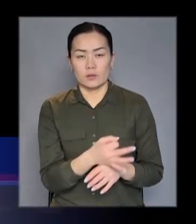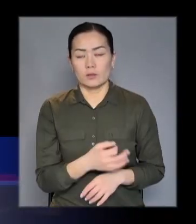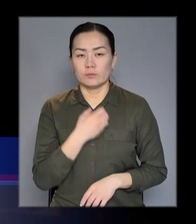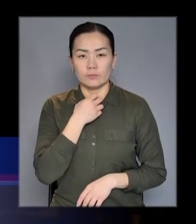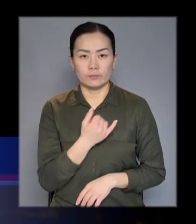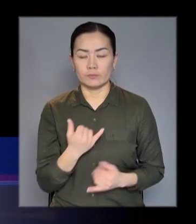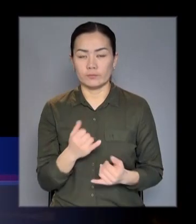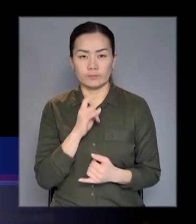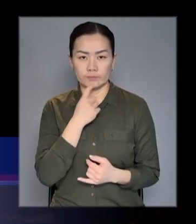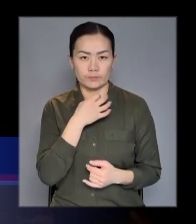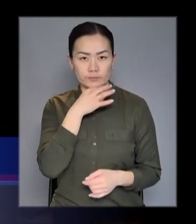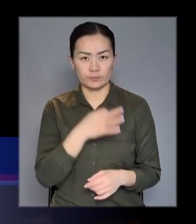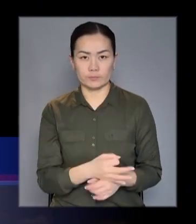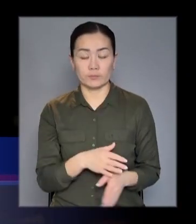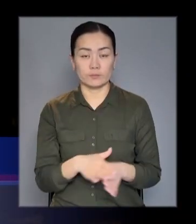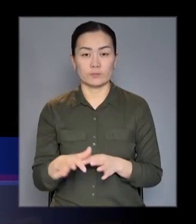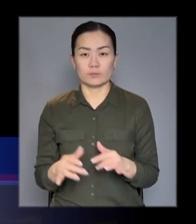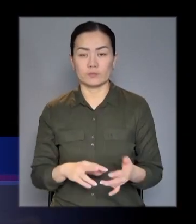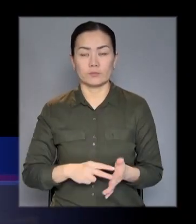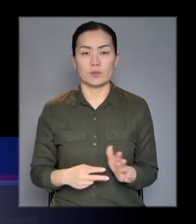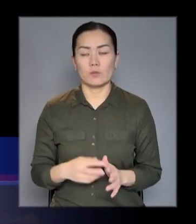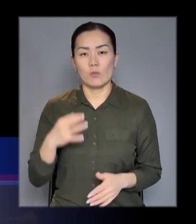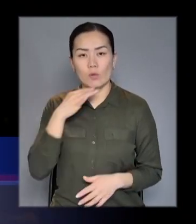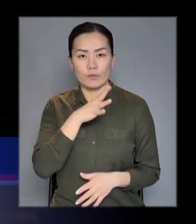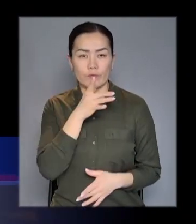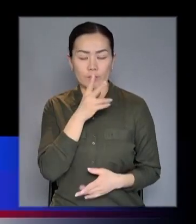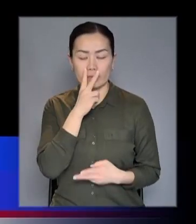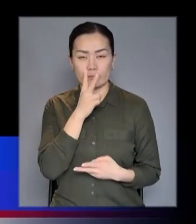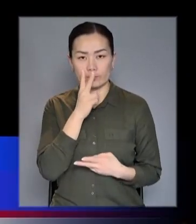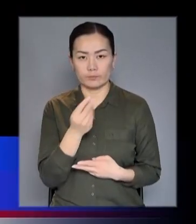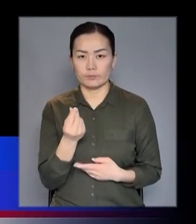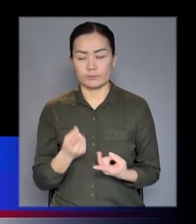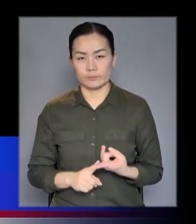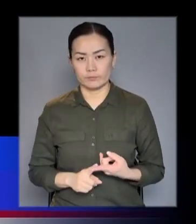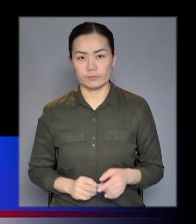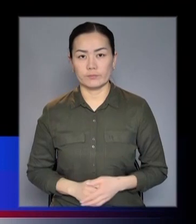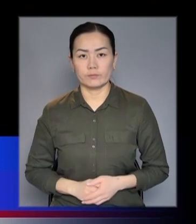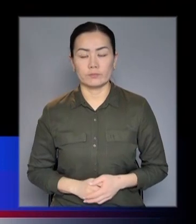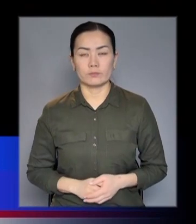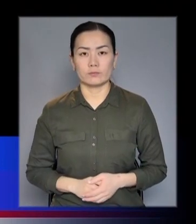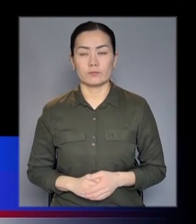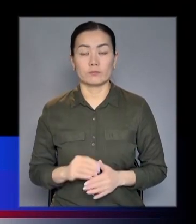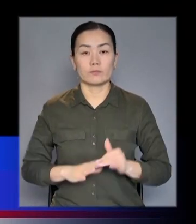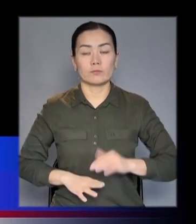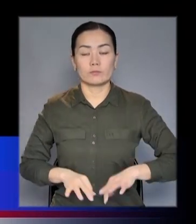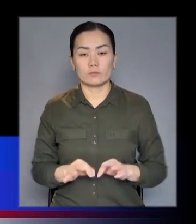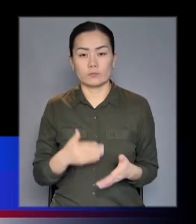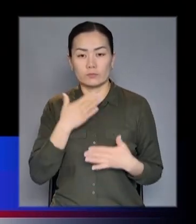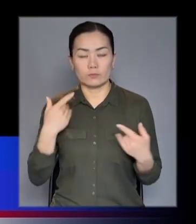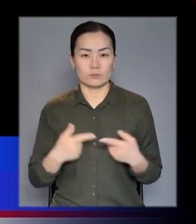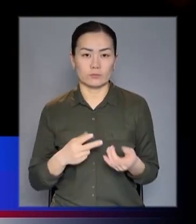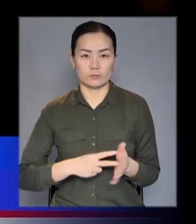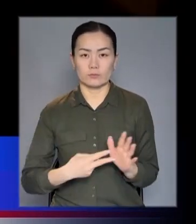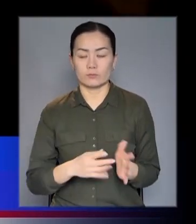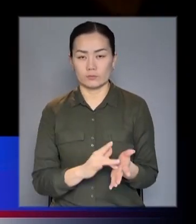алмады, өйткені ол атқарылатын істер көп, бәрі уақыт пен қаражат талап етеді. Ол жерде мен енді маман емеспін, қазір нақты